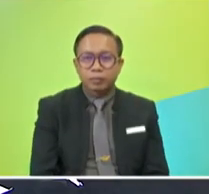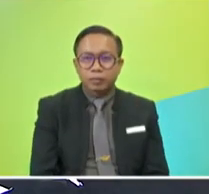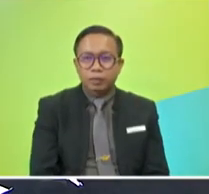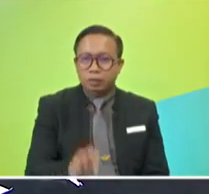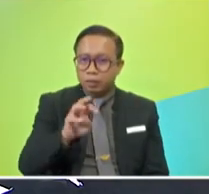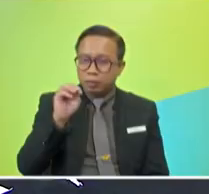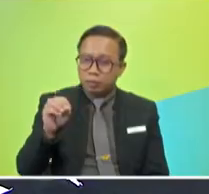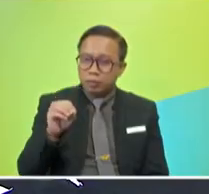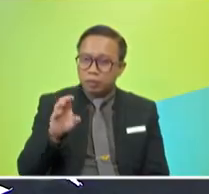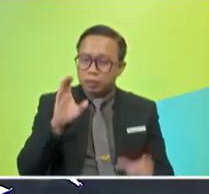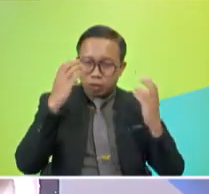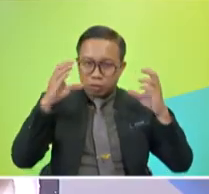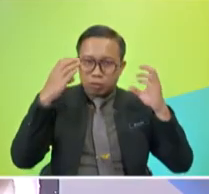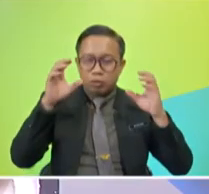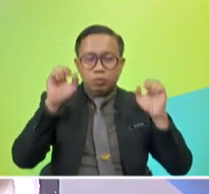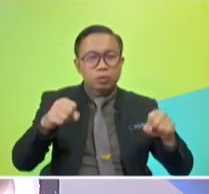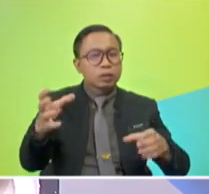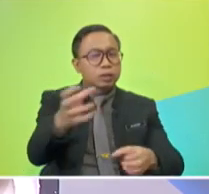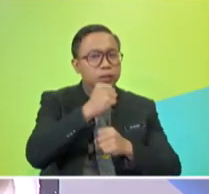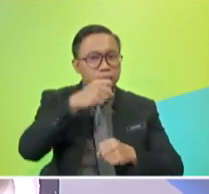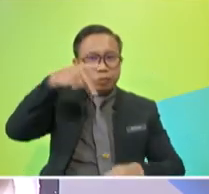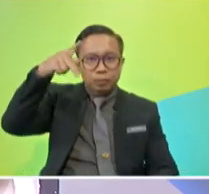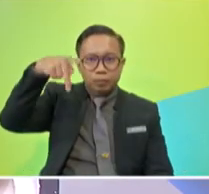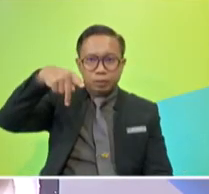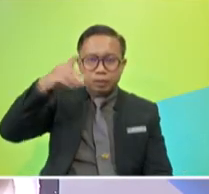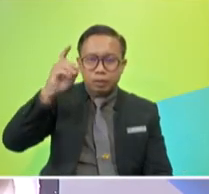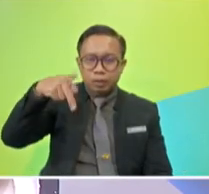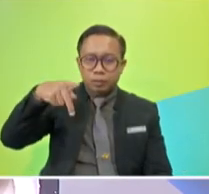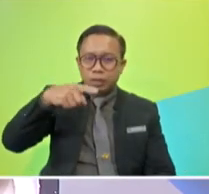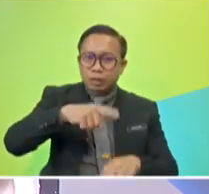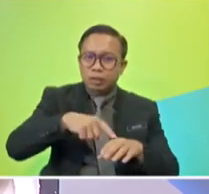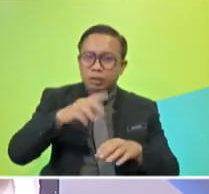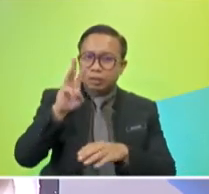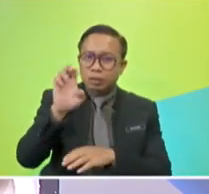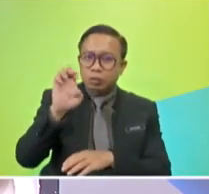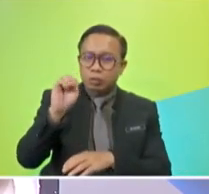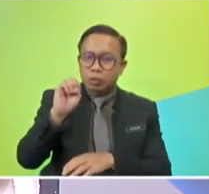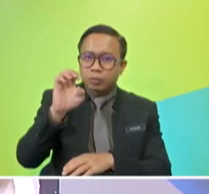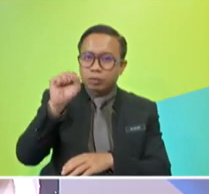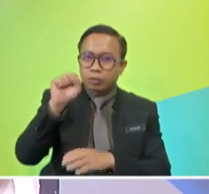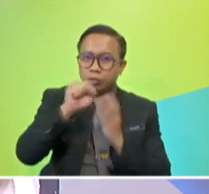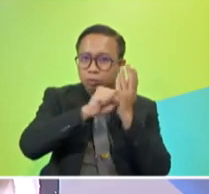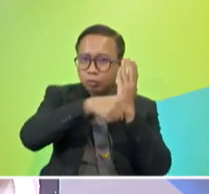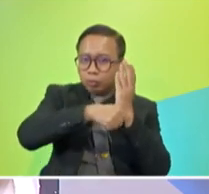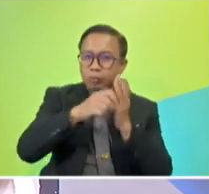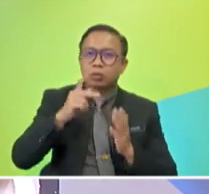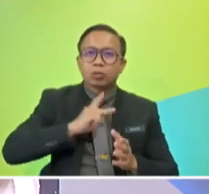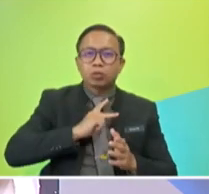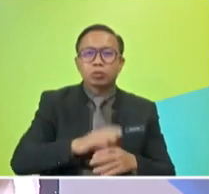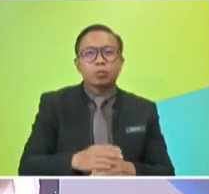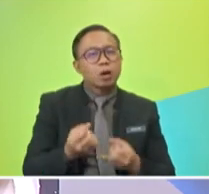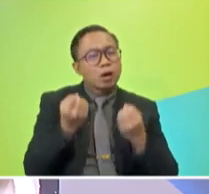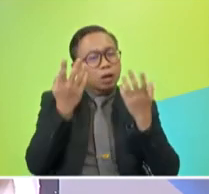murid-muridge mendapatkan bahan PDP di laman web sumberku banyak